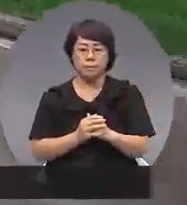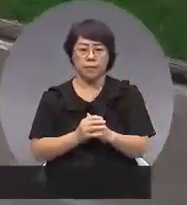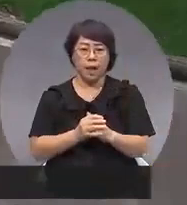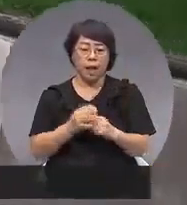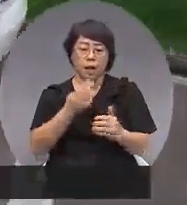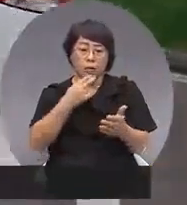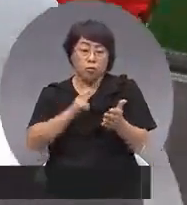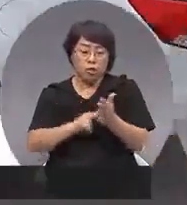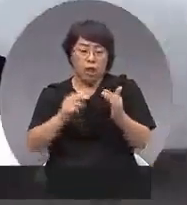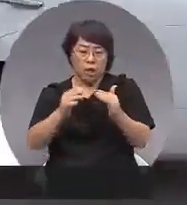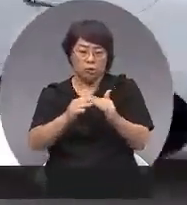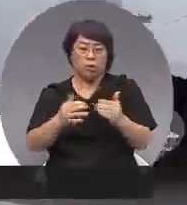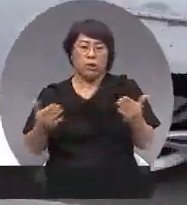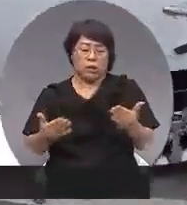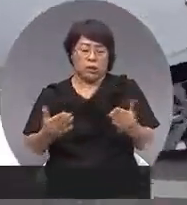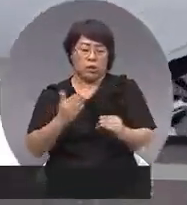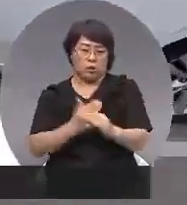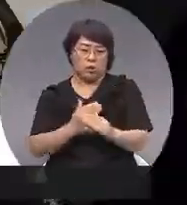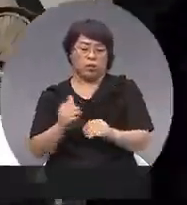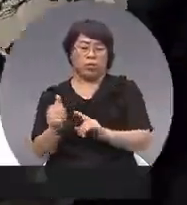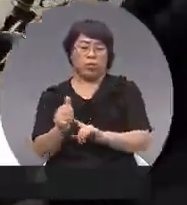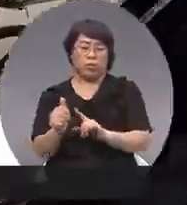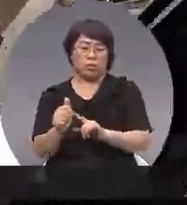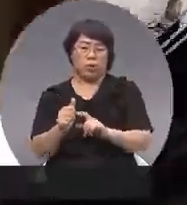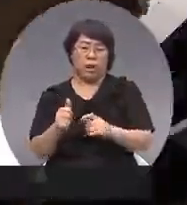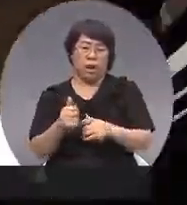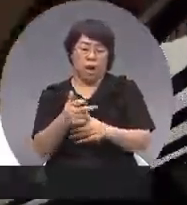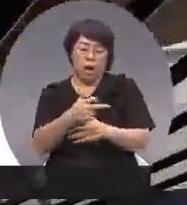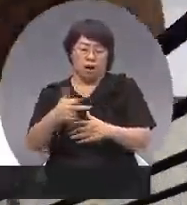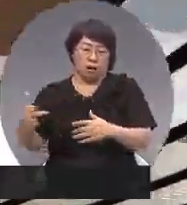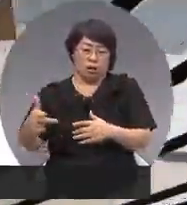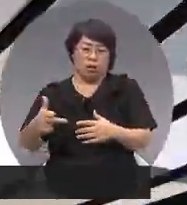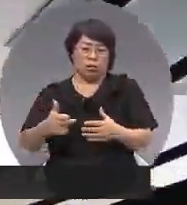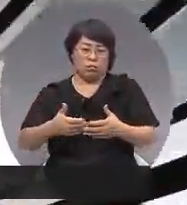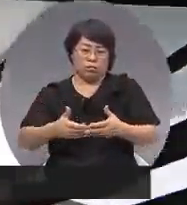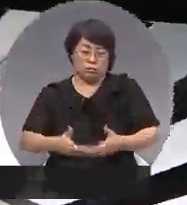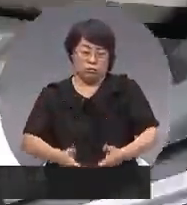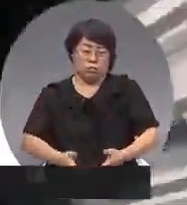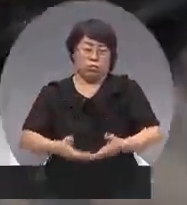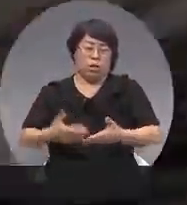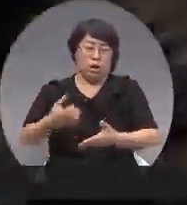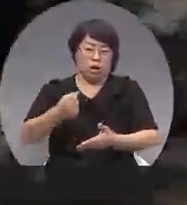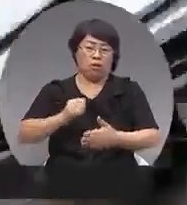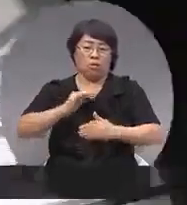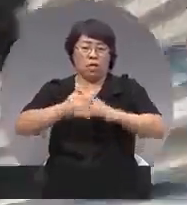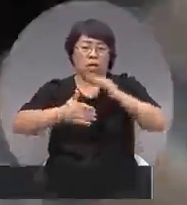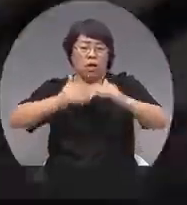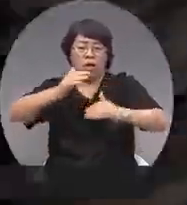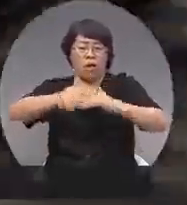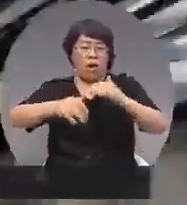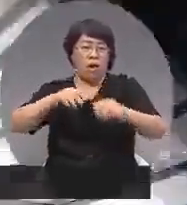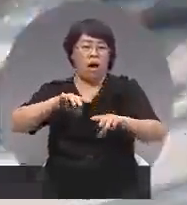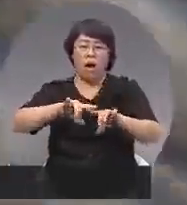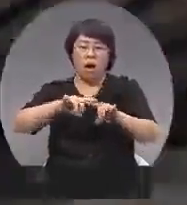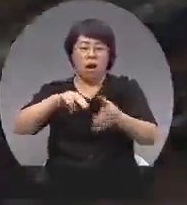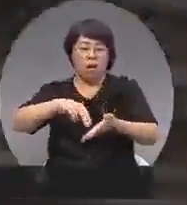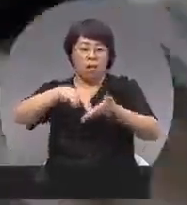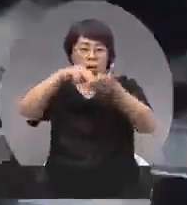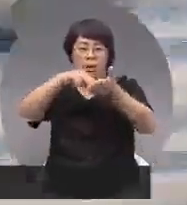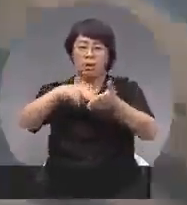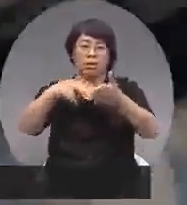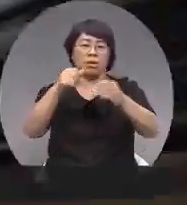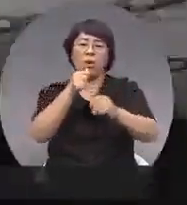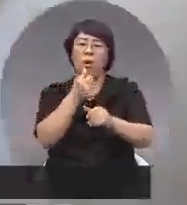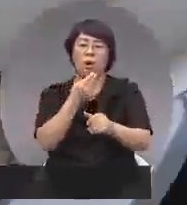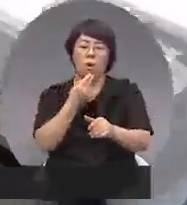우체국 택배 기사로 일하는 손에 원씩 몸통만 한 상자를 들고 계단을 오릅니다 엘리베이터도 없는 5층 건물